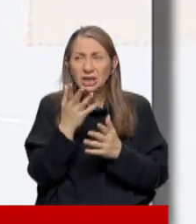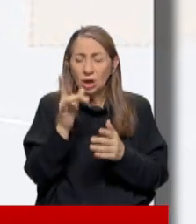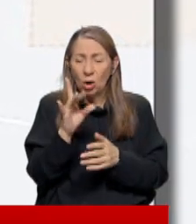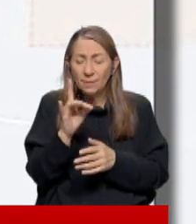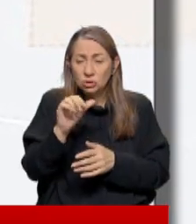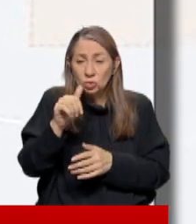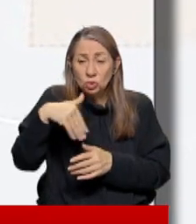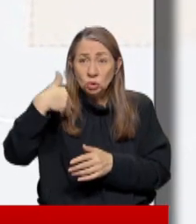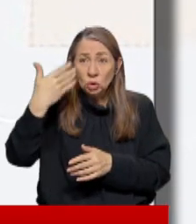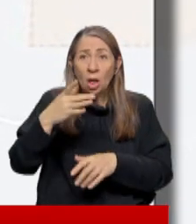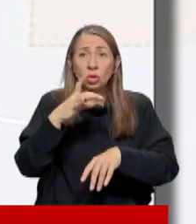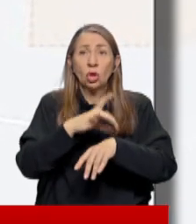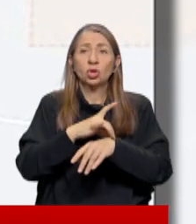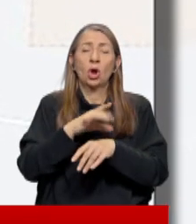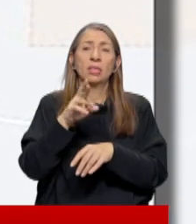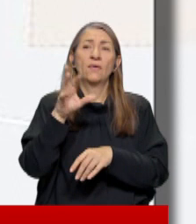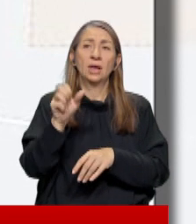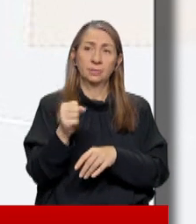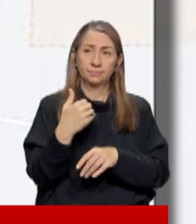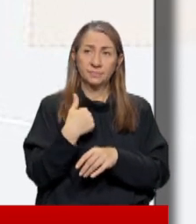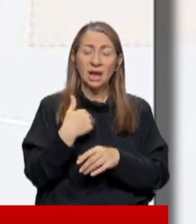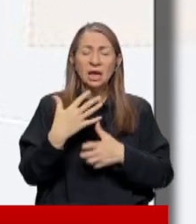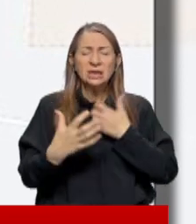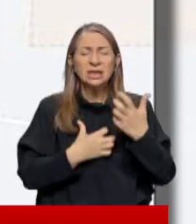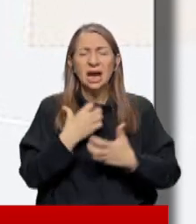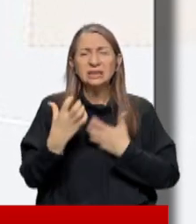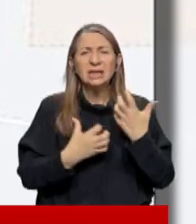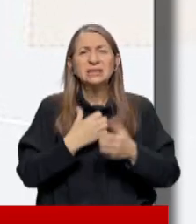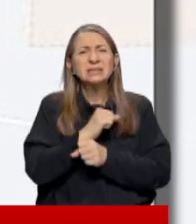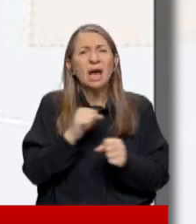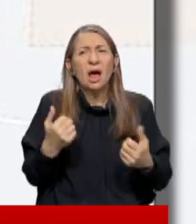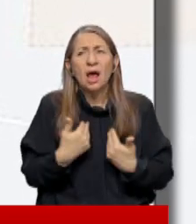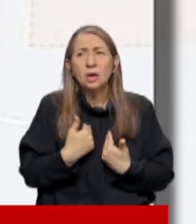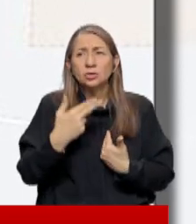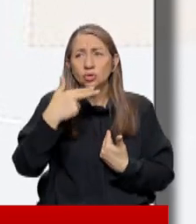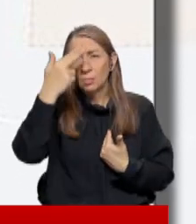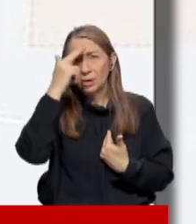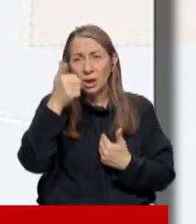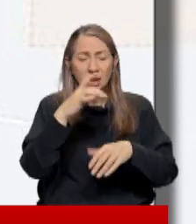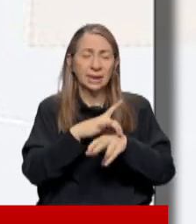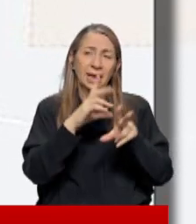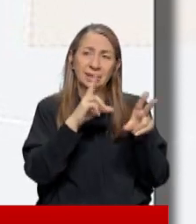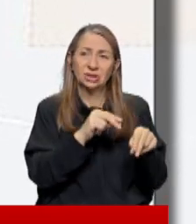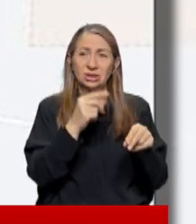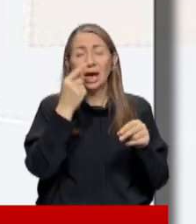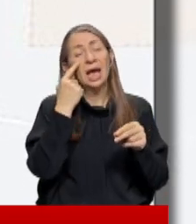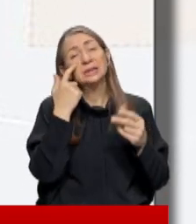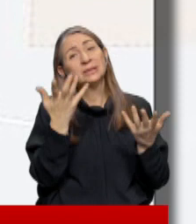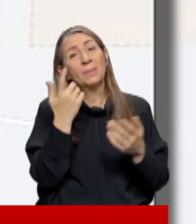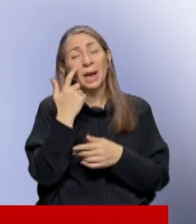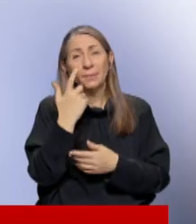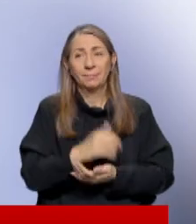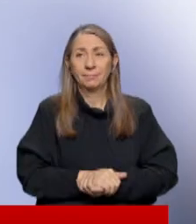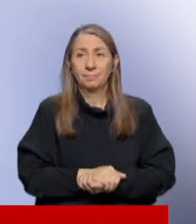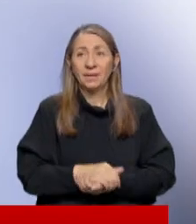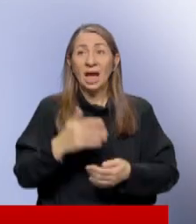15 gün sonra doktor yüzü görebildim çektiği meziyeti Yanıma Kar kaldı cuma günü de hastaneye yatacağız Hayırlısı bakalım